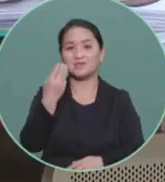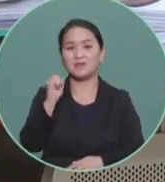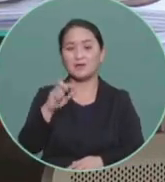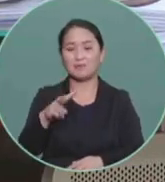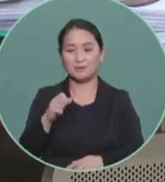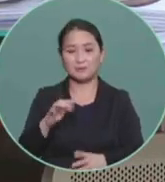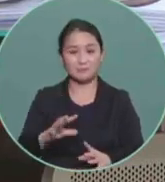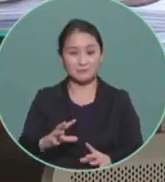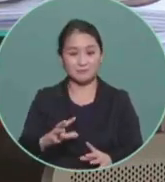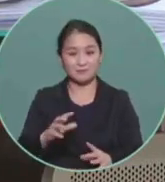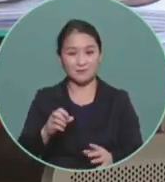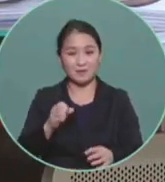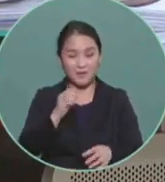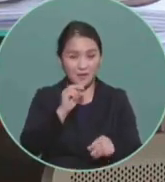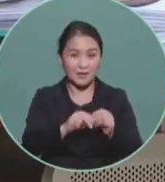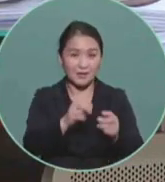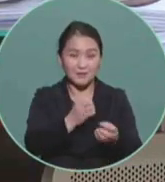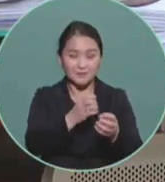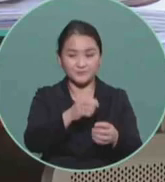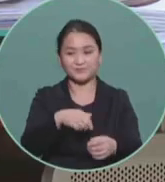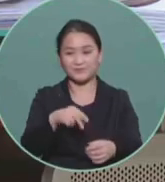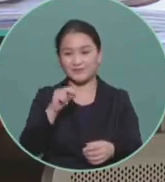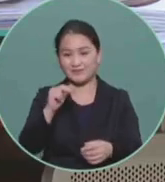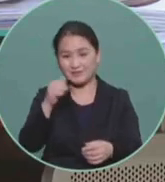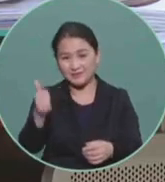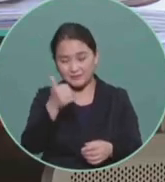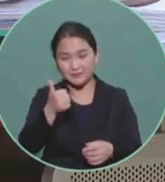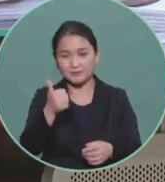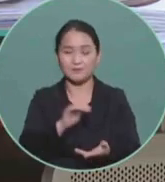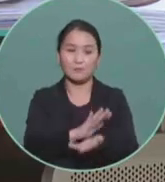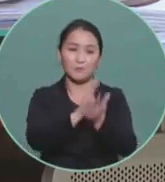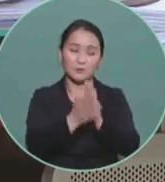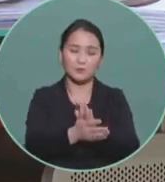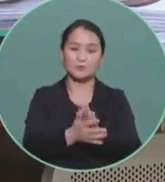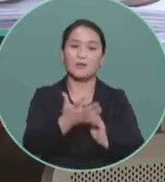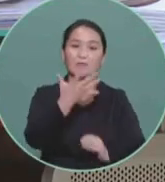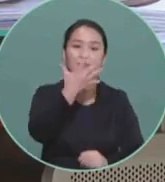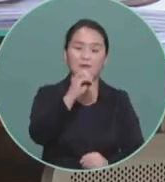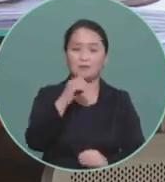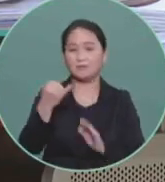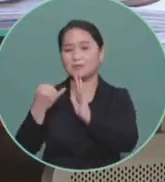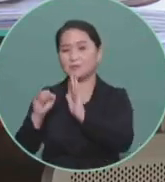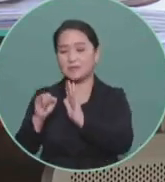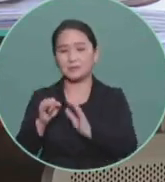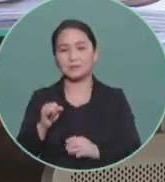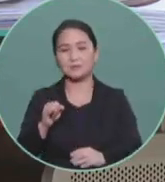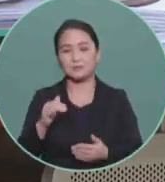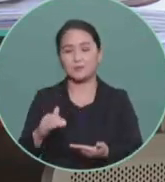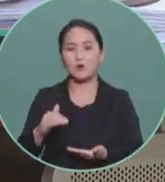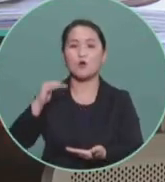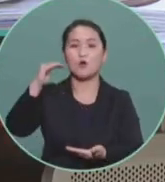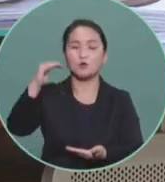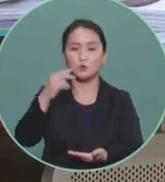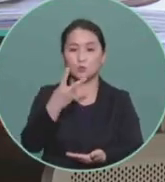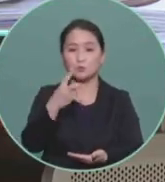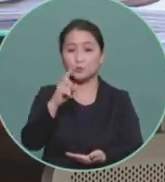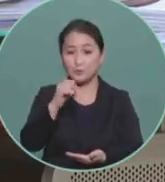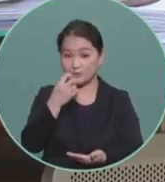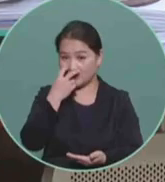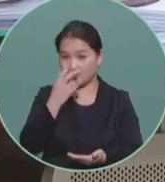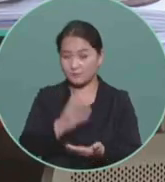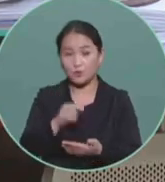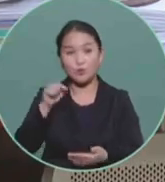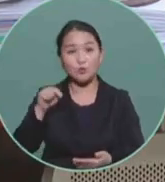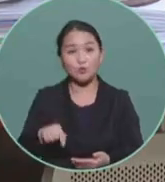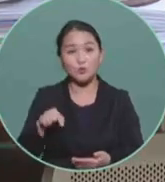шахмал төлшийг бид нар чанарыг хичнээн сайн сайжруулсан ч гэсэн одоо энэ 50-60 гэдэг бол нэлээд өндөр үзүүлэлттэй л гэж ойлгож байна. Гэхдээ